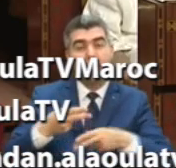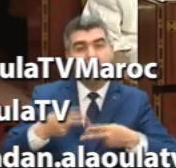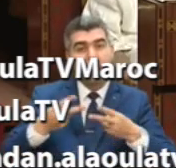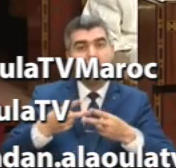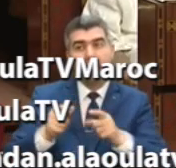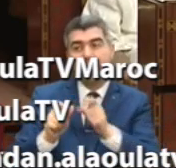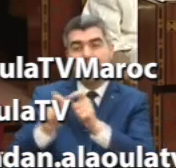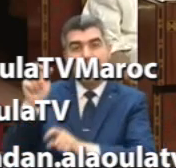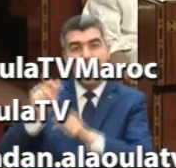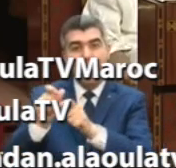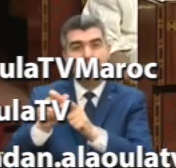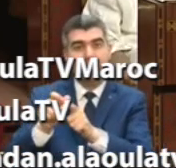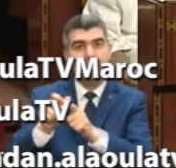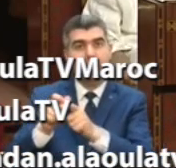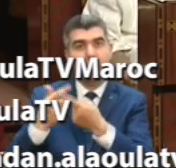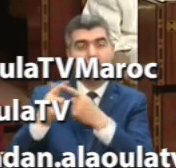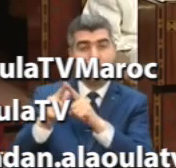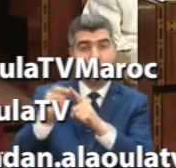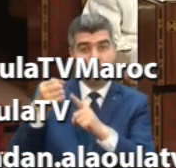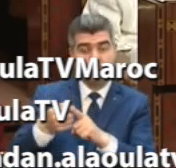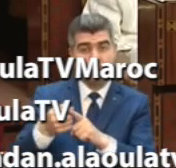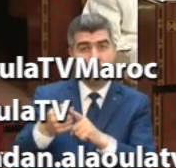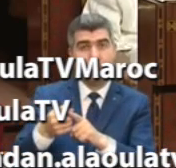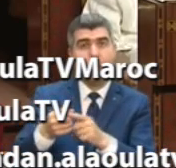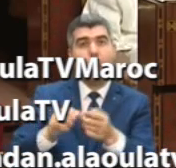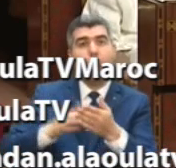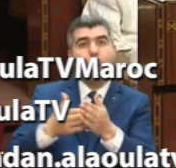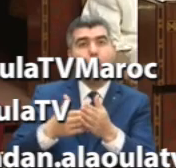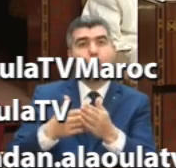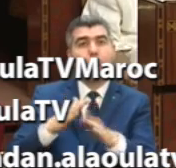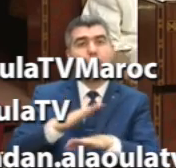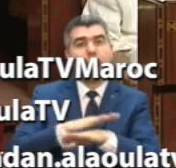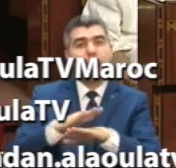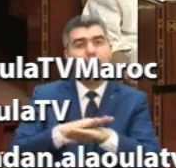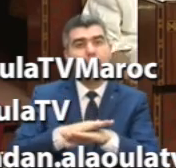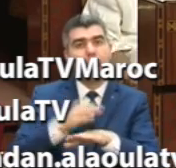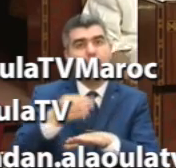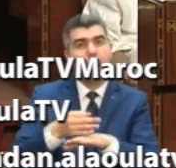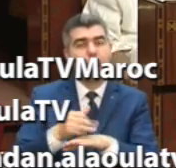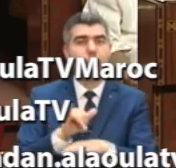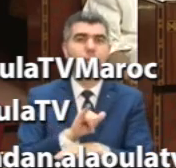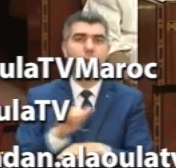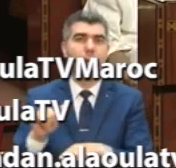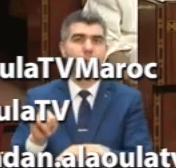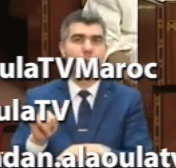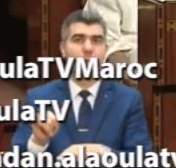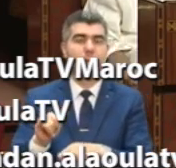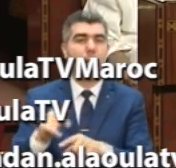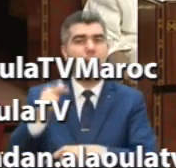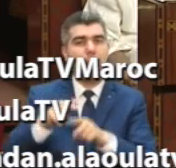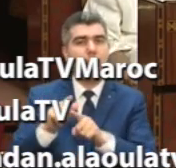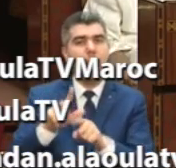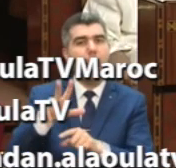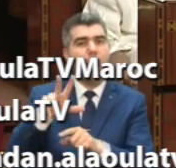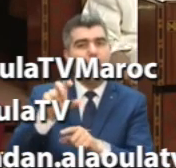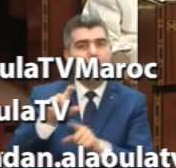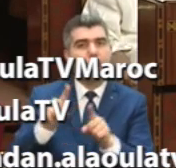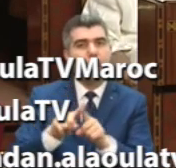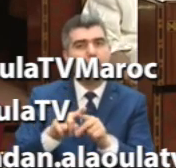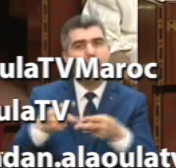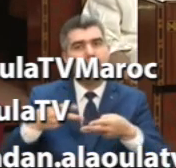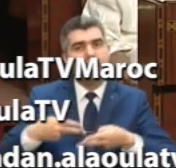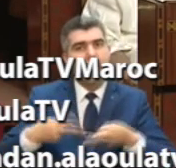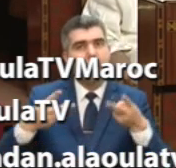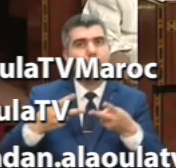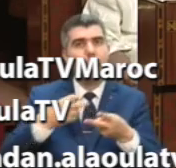المغاربه؟ هذه القيم والاخلاق اللي تعاملوا بها السياسيين في بلادنا؟ جهات معلومه باغيه تخلق فتنه